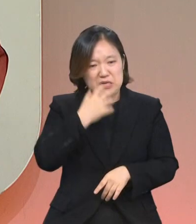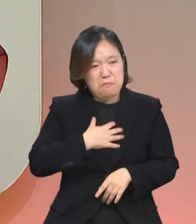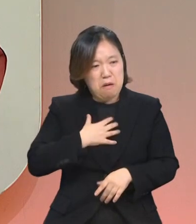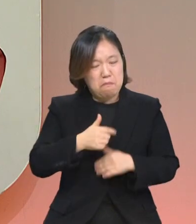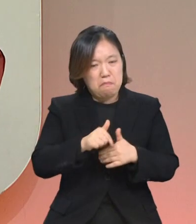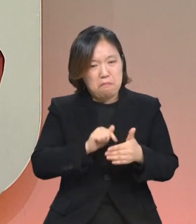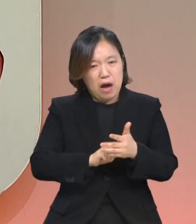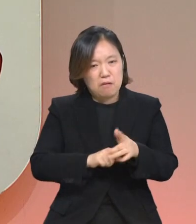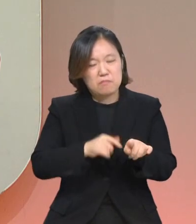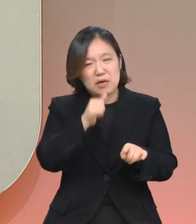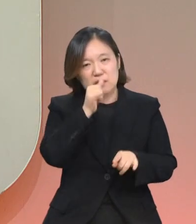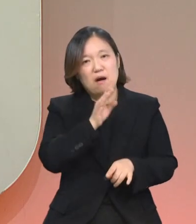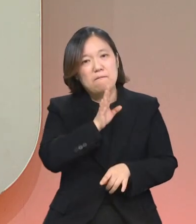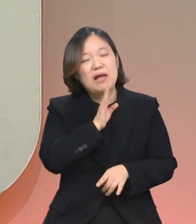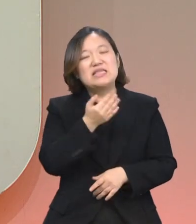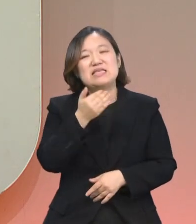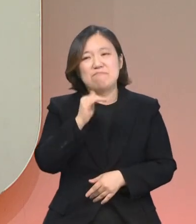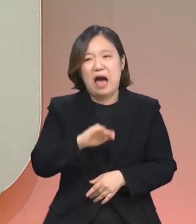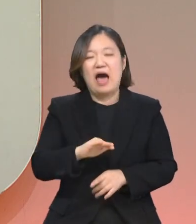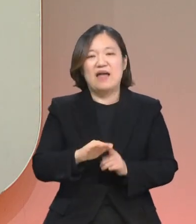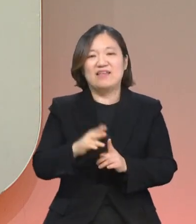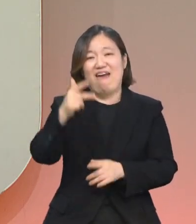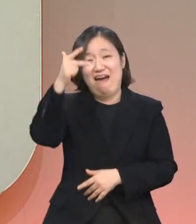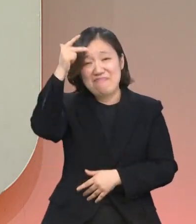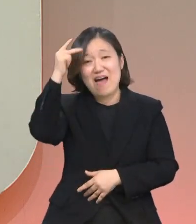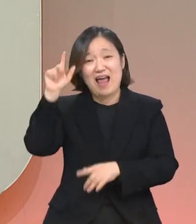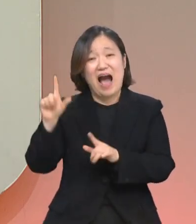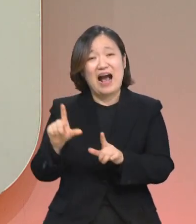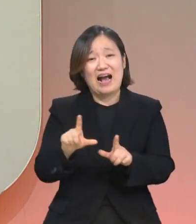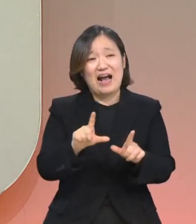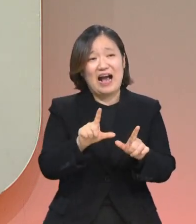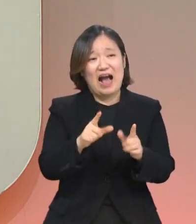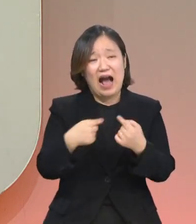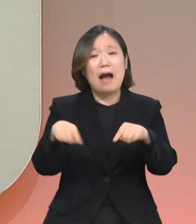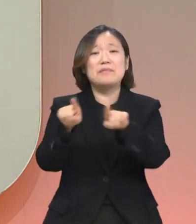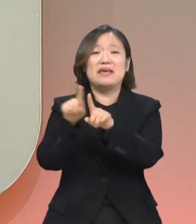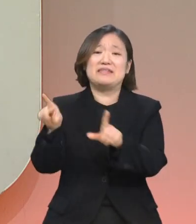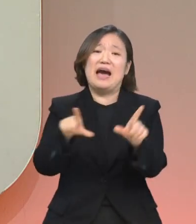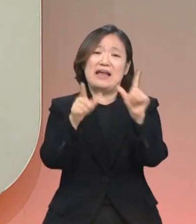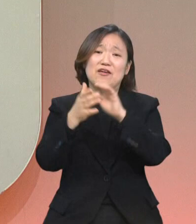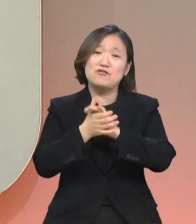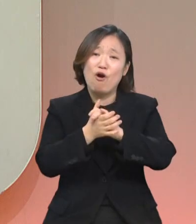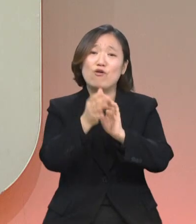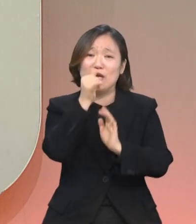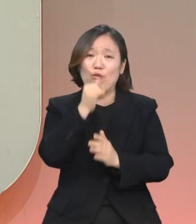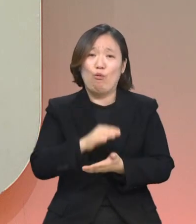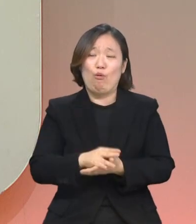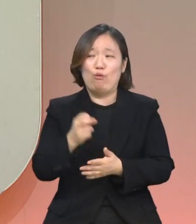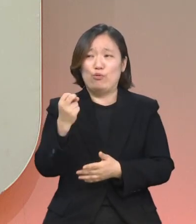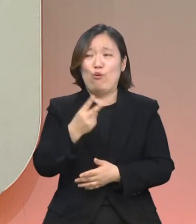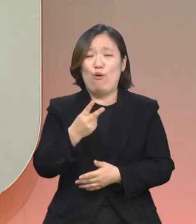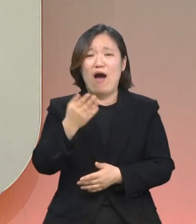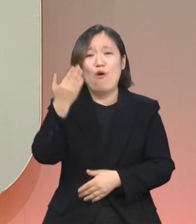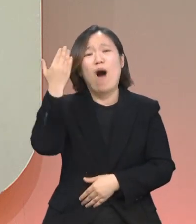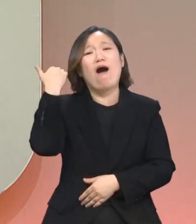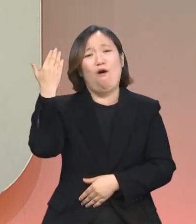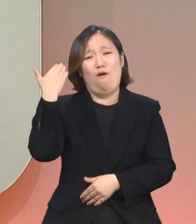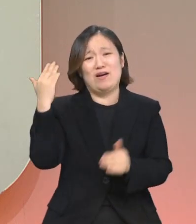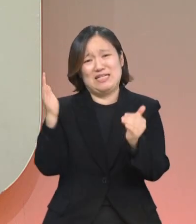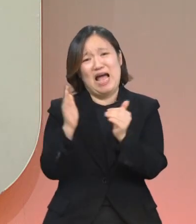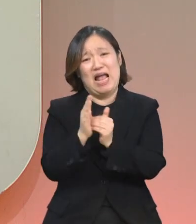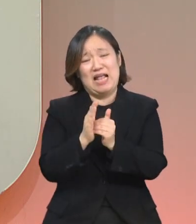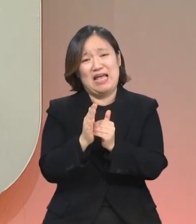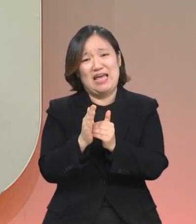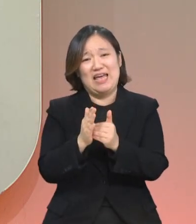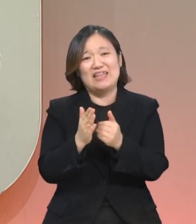있었겠지만 옛날 같이 살았던 정도 있고 또 다 지나간 세월이고 또 이제 얼마